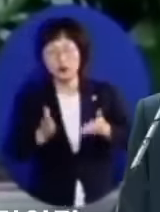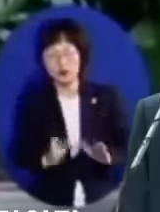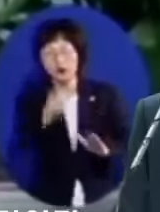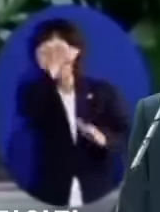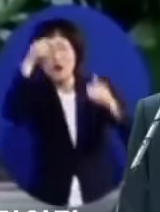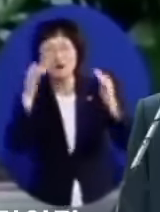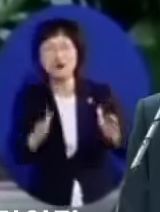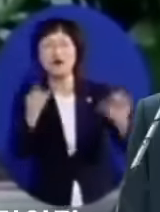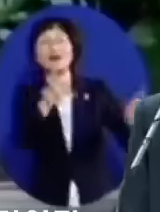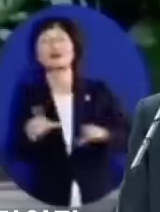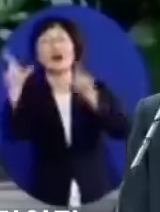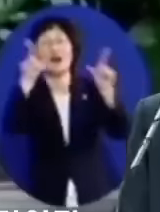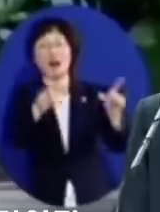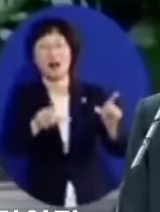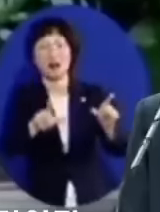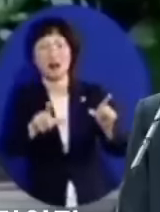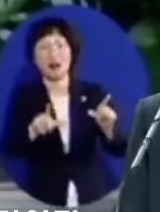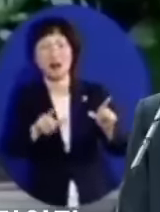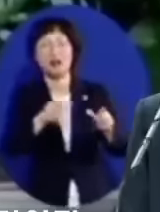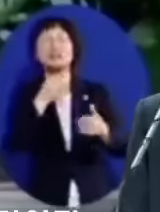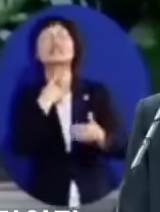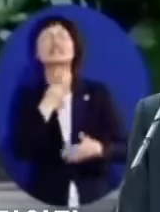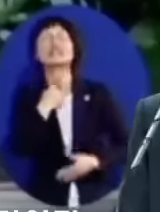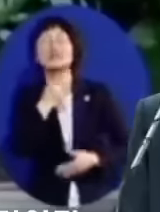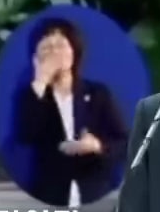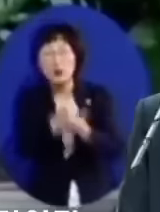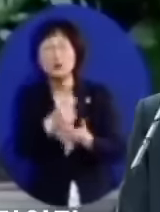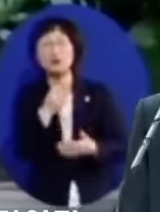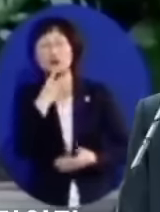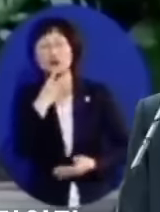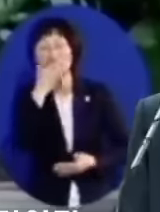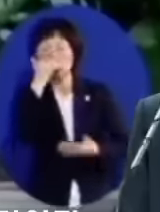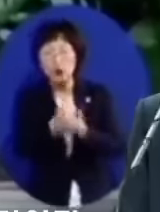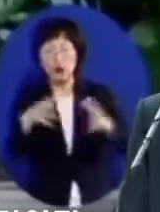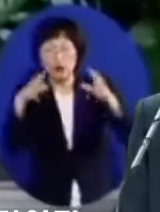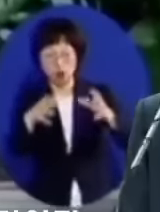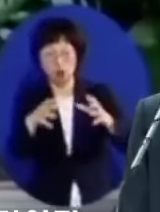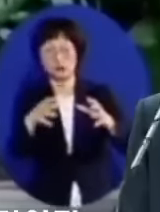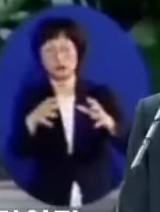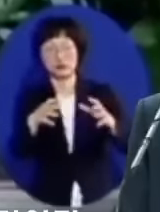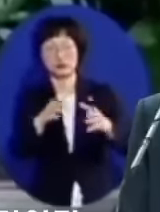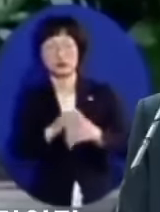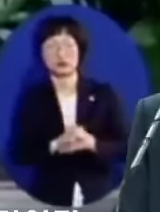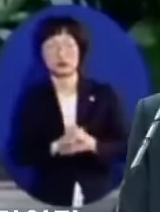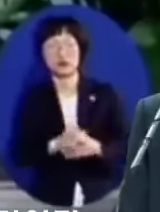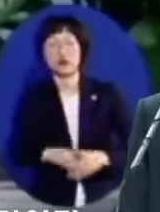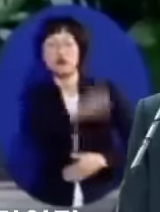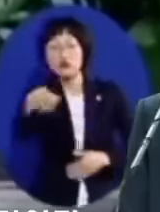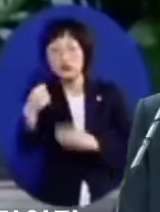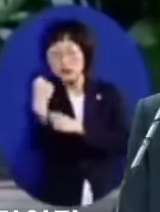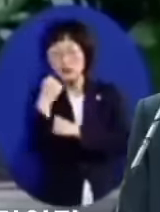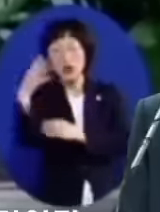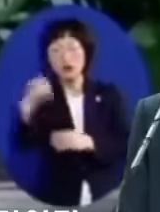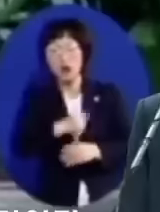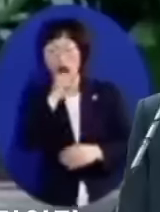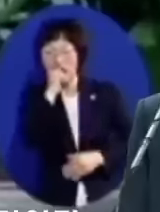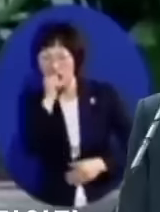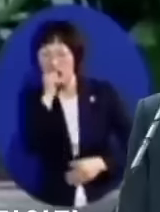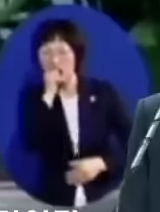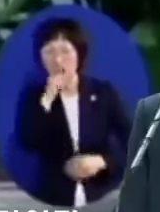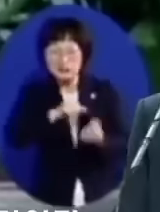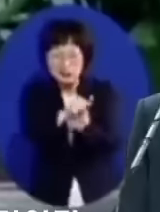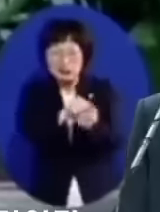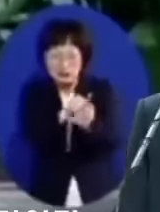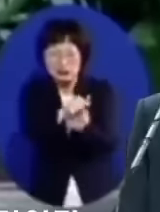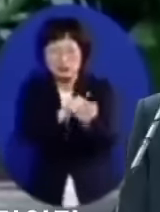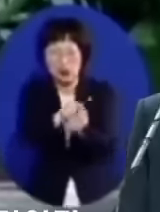일평생을 살면서 지은 것은 죄밖에 없습니다. 죄 덩어리요. 우리의 힘으로 절대로 씻고